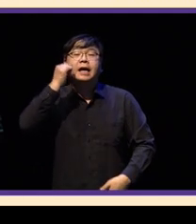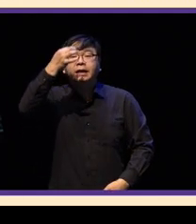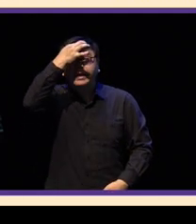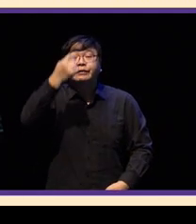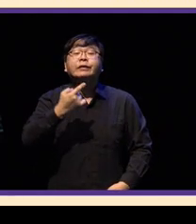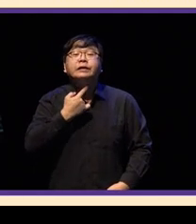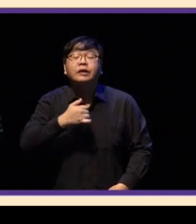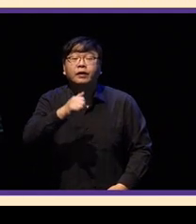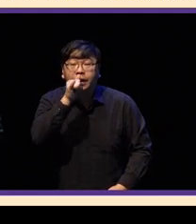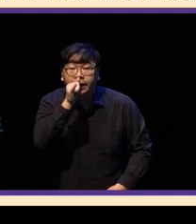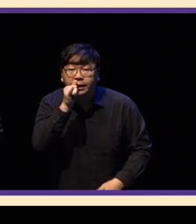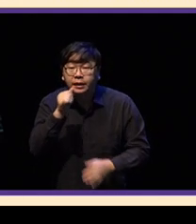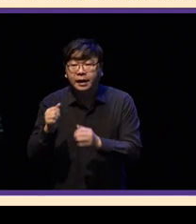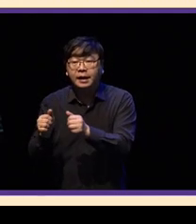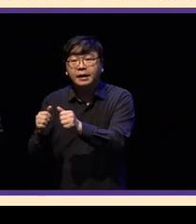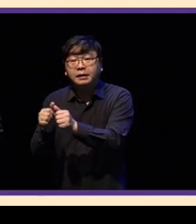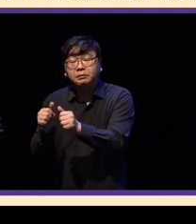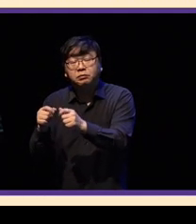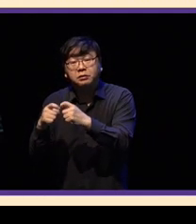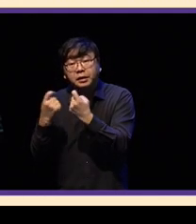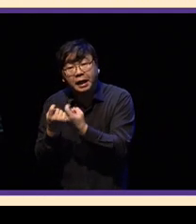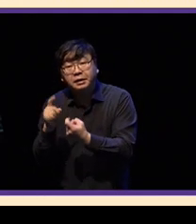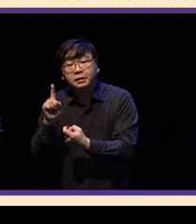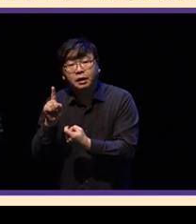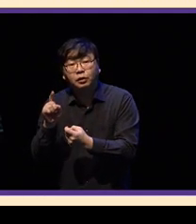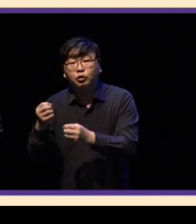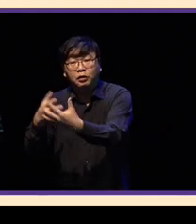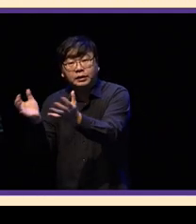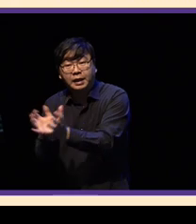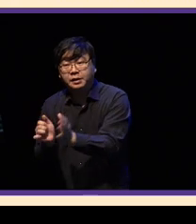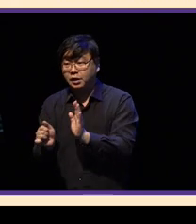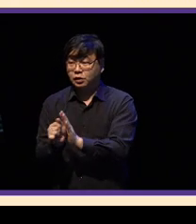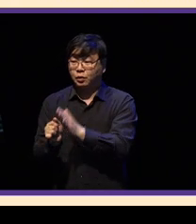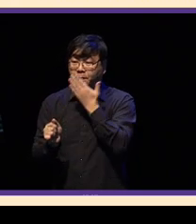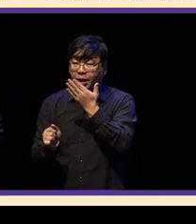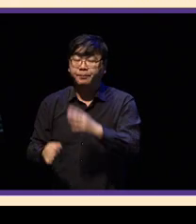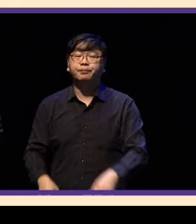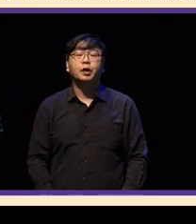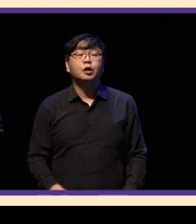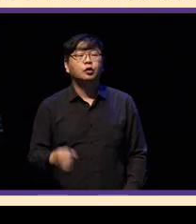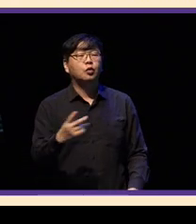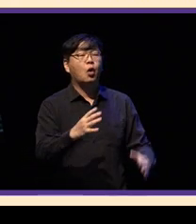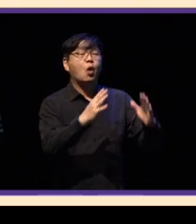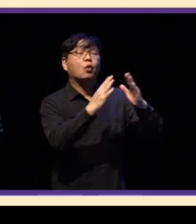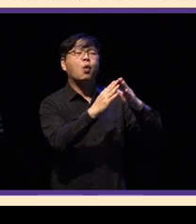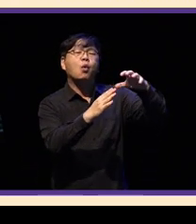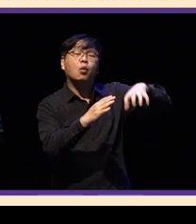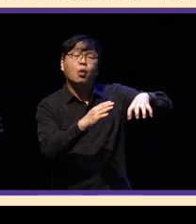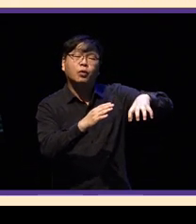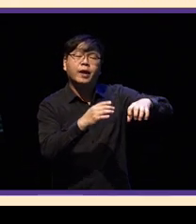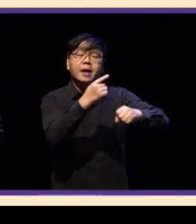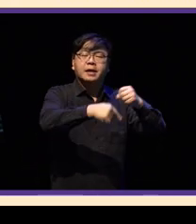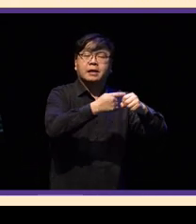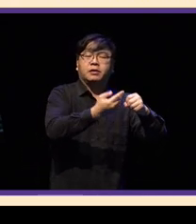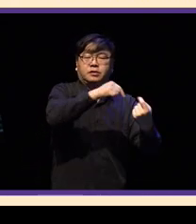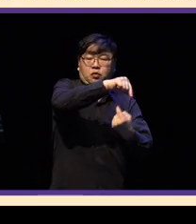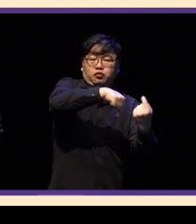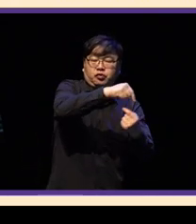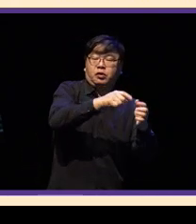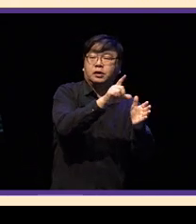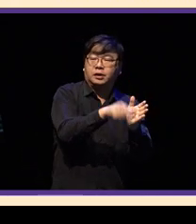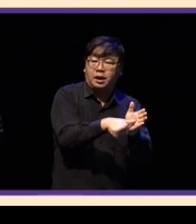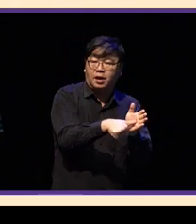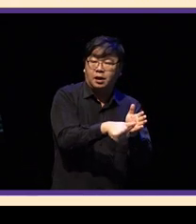단체, 단 공간은 오늘 기준으로 해서 1년 이상 이 공간을 운영하고 있는 자 또는